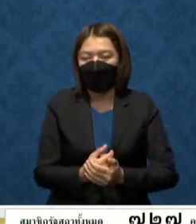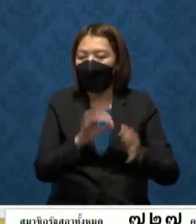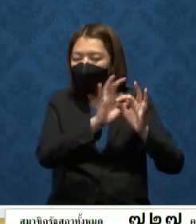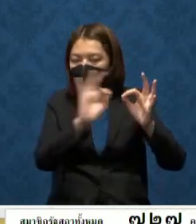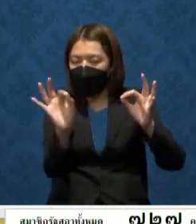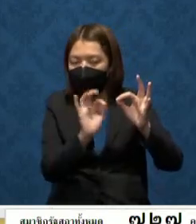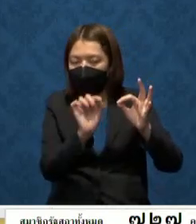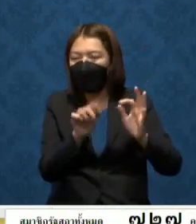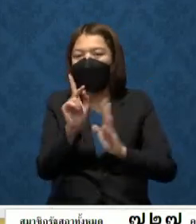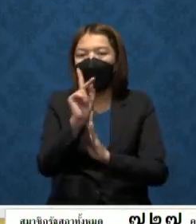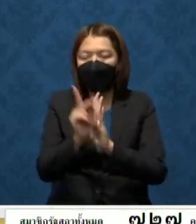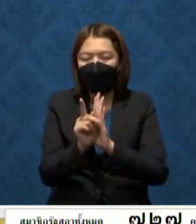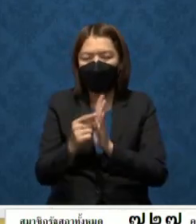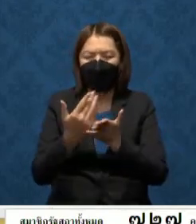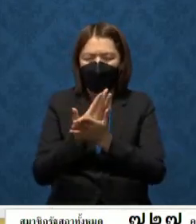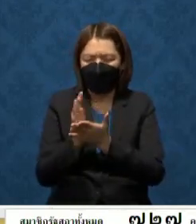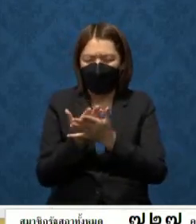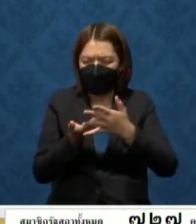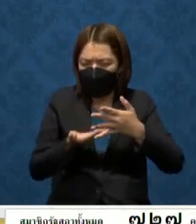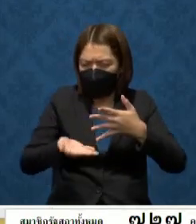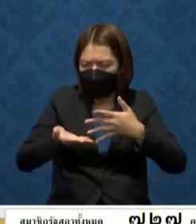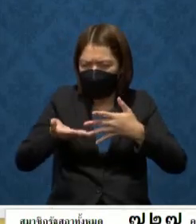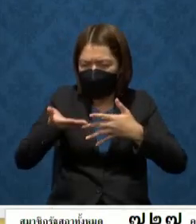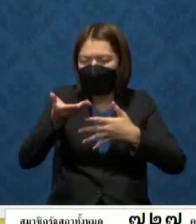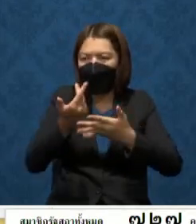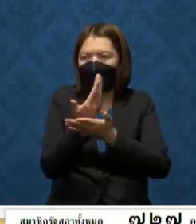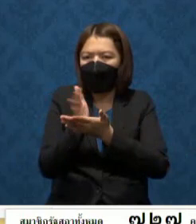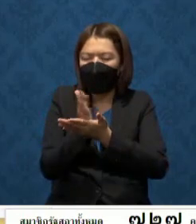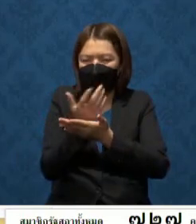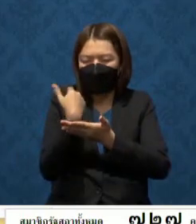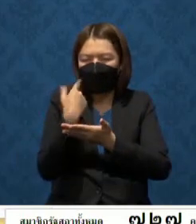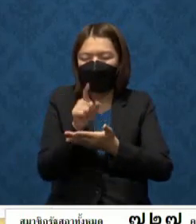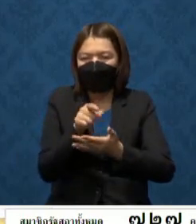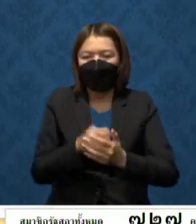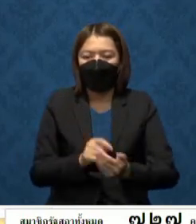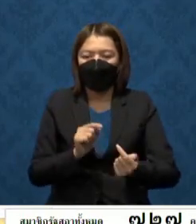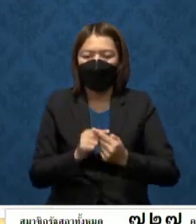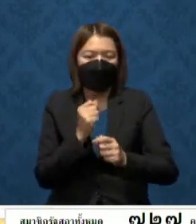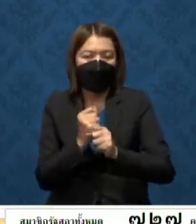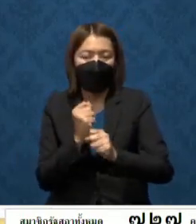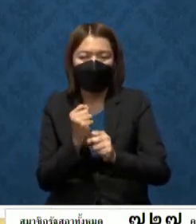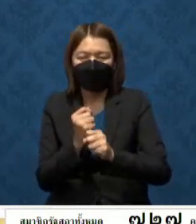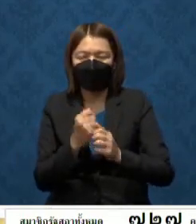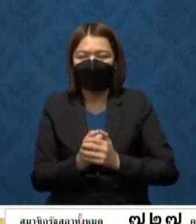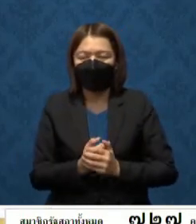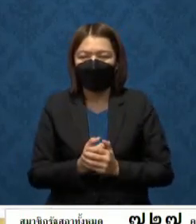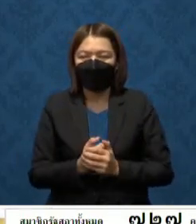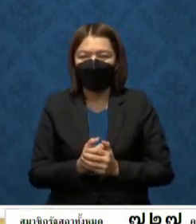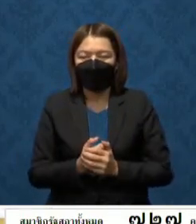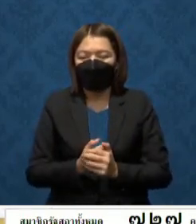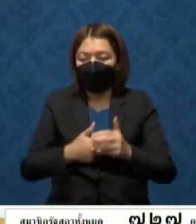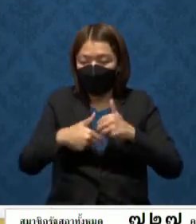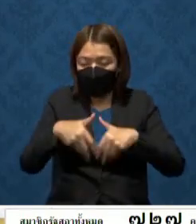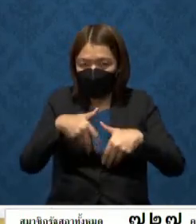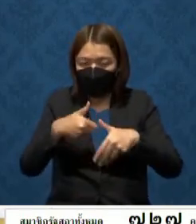ศมของ Kes Cyberpunkามจ้แ่งระดับ การที่จะต้องปฏิบััิหน้าที่ตอบประช